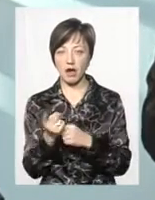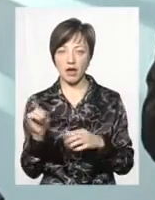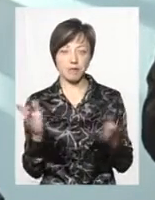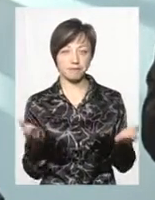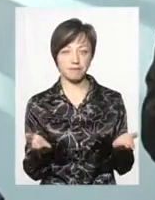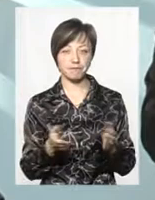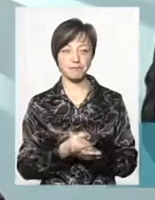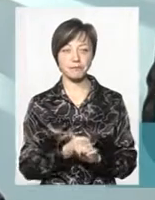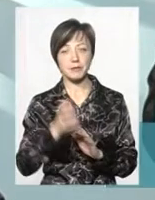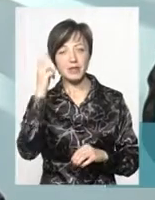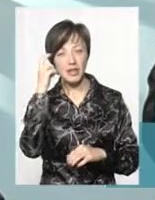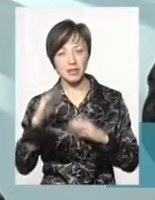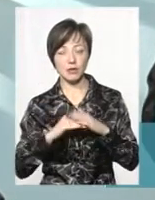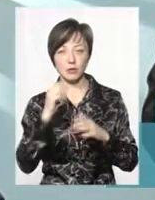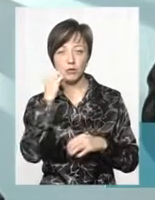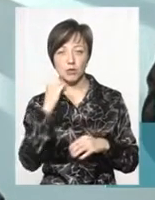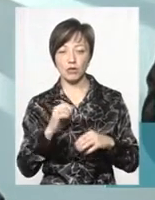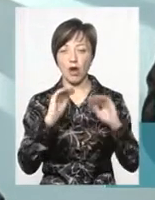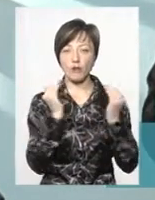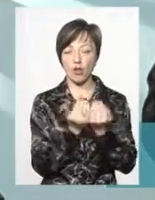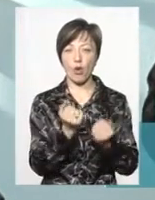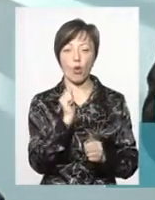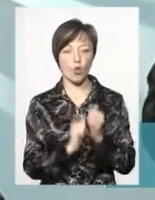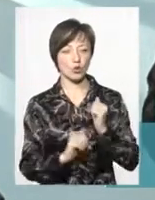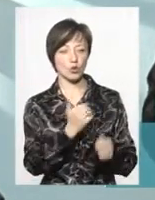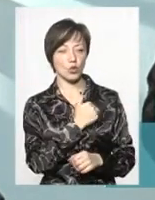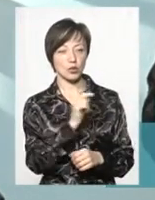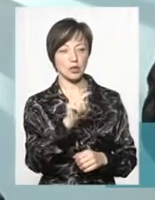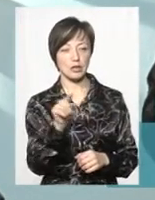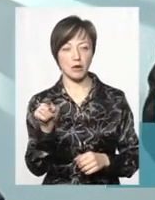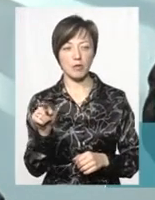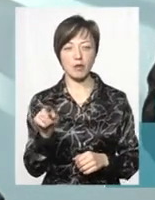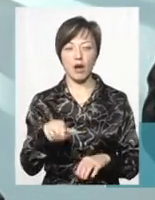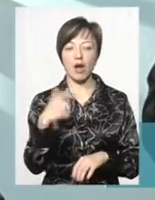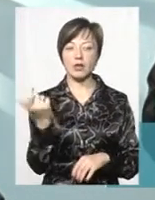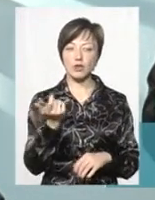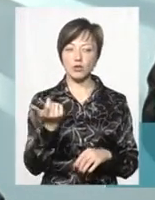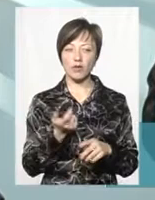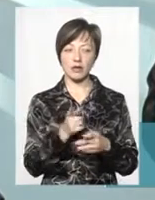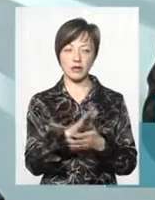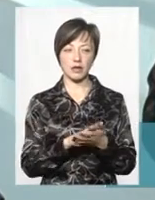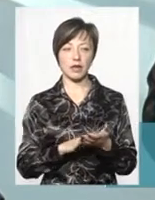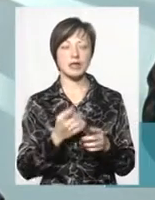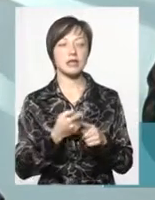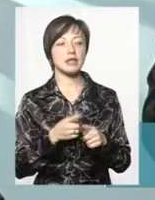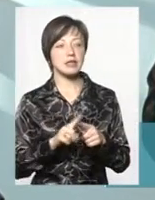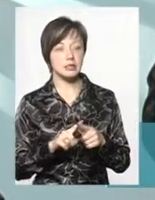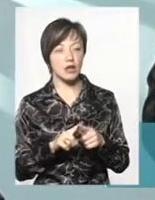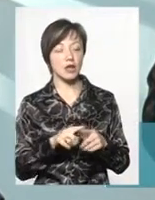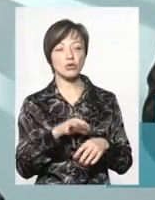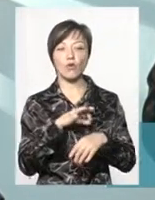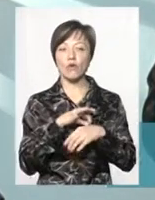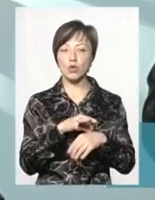Українська православна, і Київська патріархату, і кожен хоче там, як кажуть, казайнувати і так далі. Це доводило до